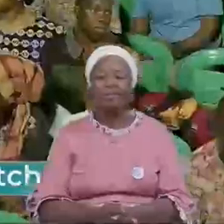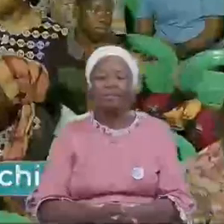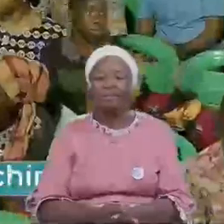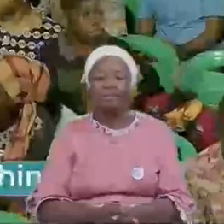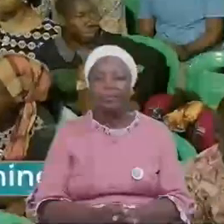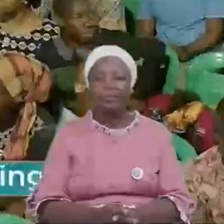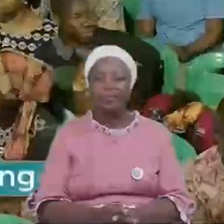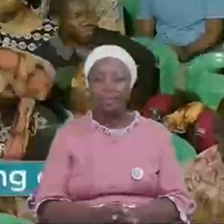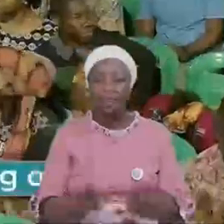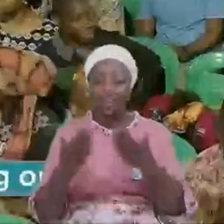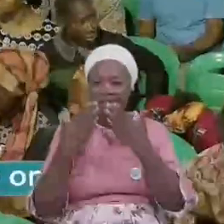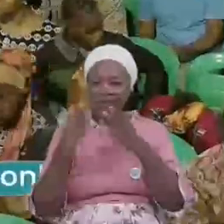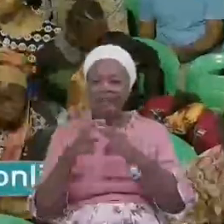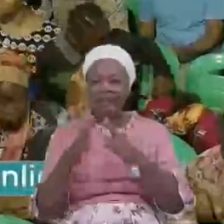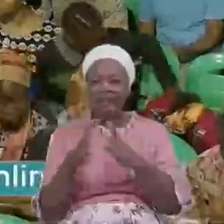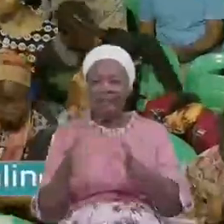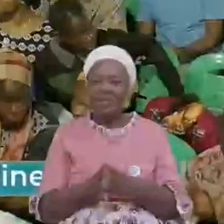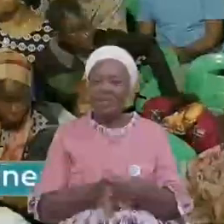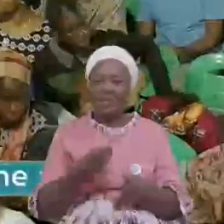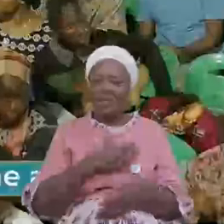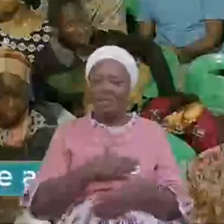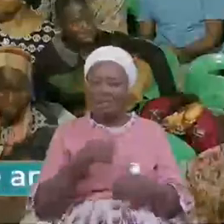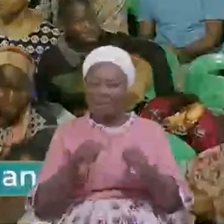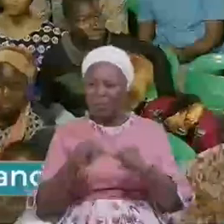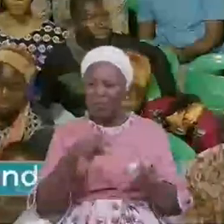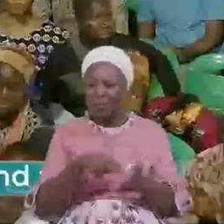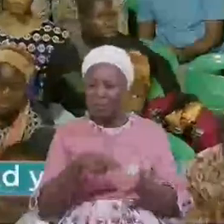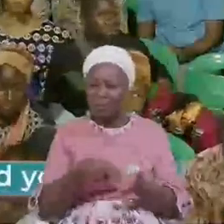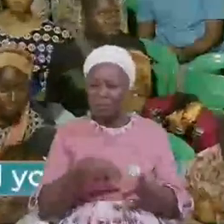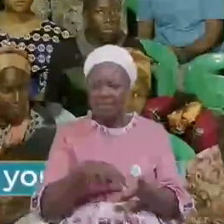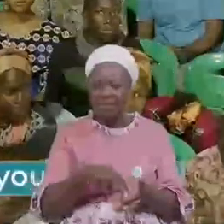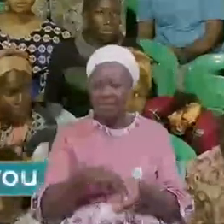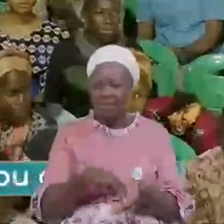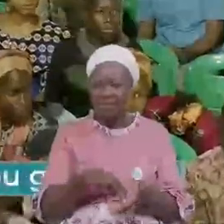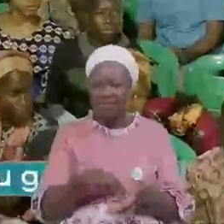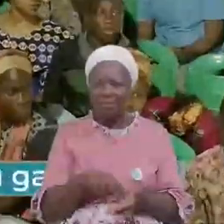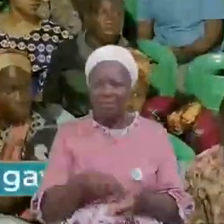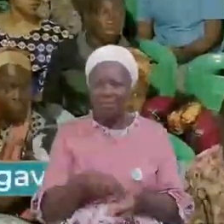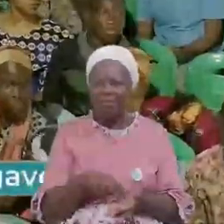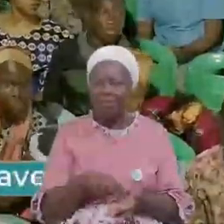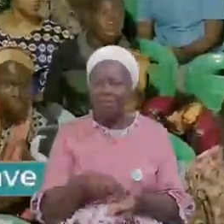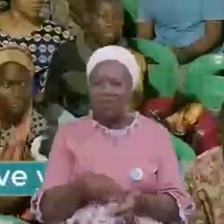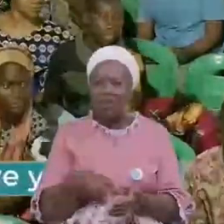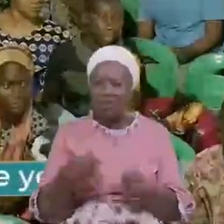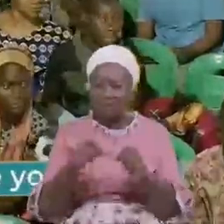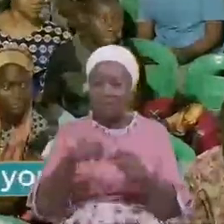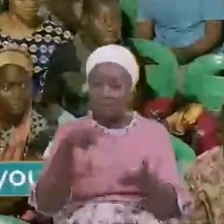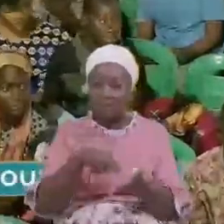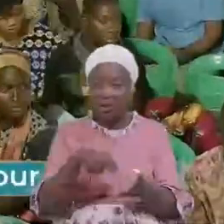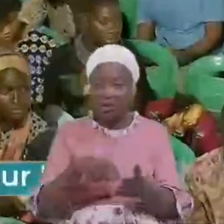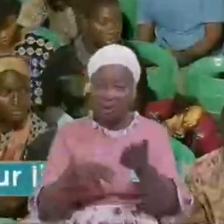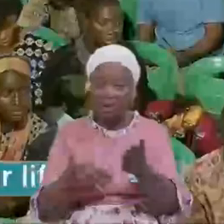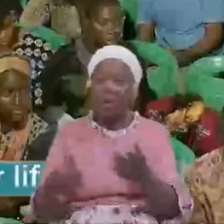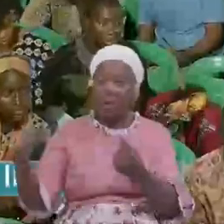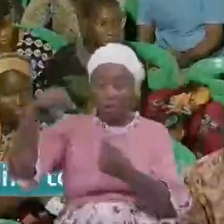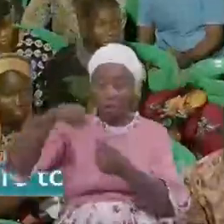Merci beaucoup. Toujours debout. Vous qui étiez levé, restez debout s'il vous plaît,